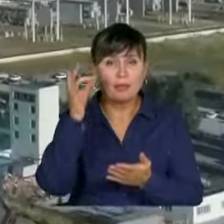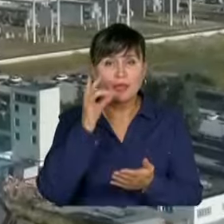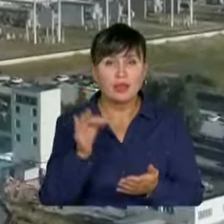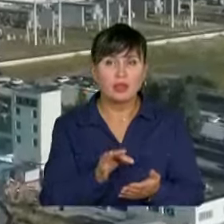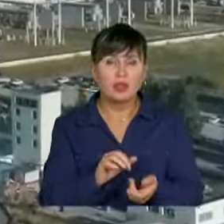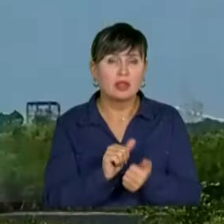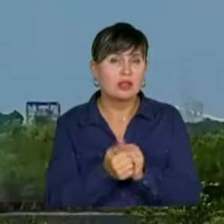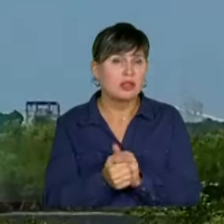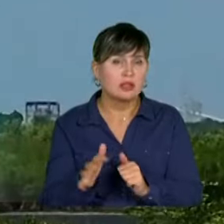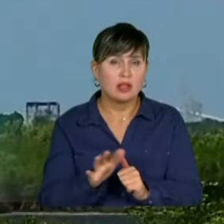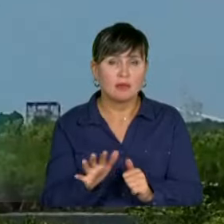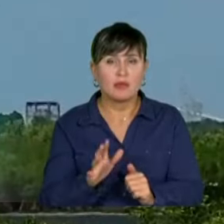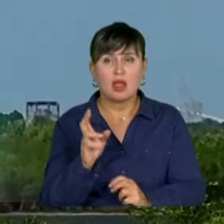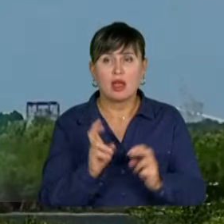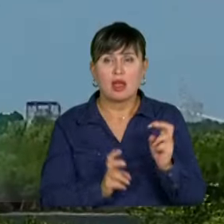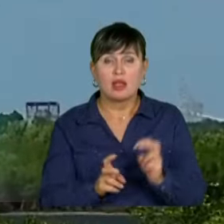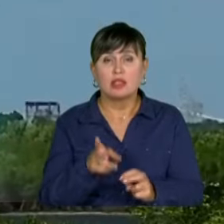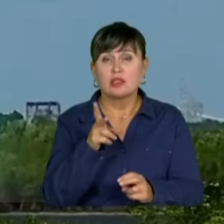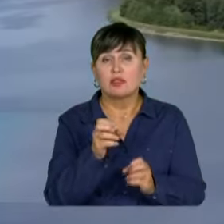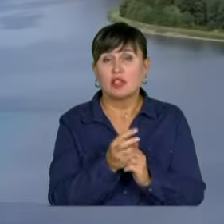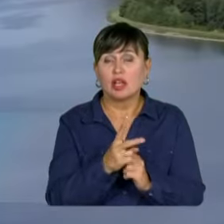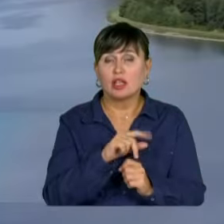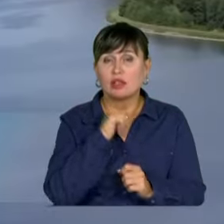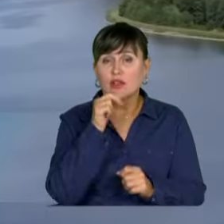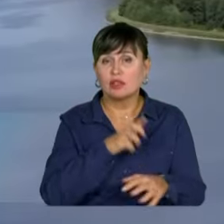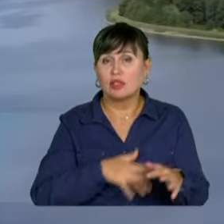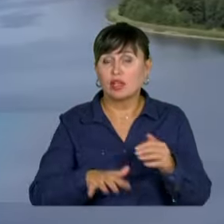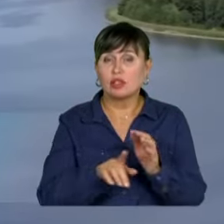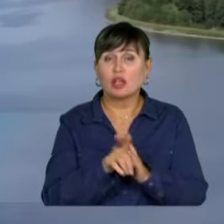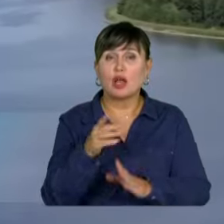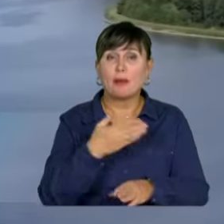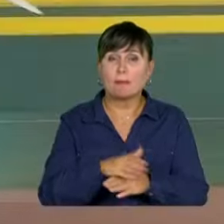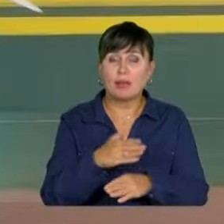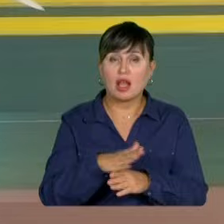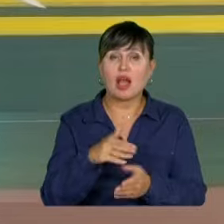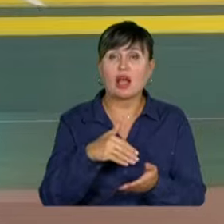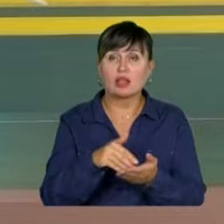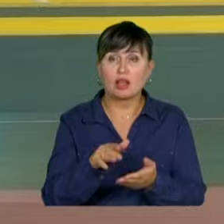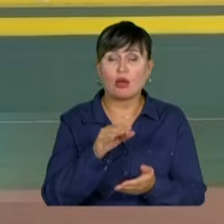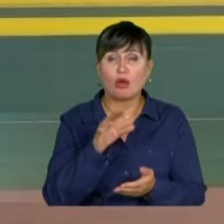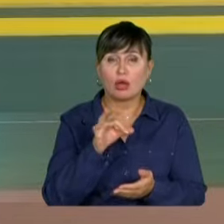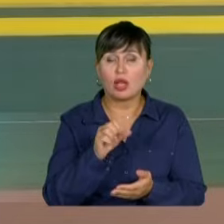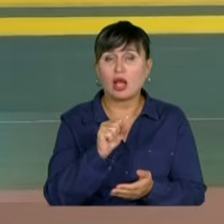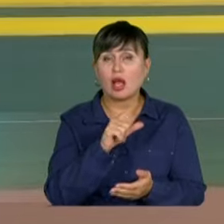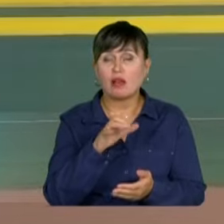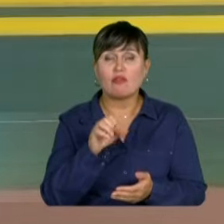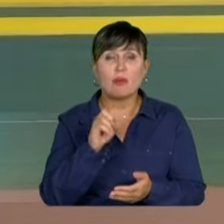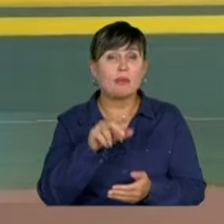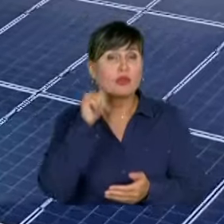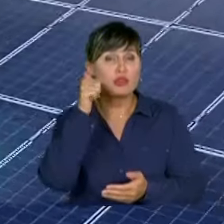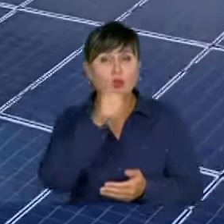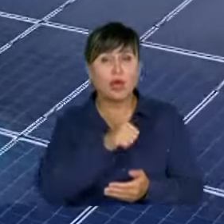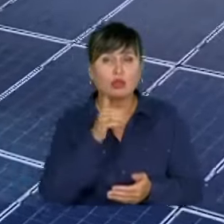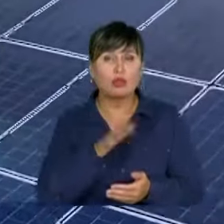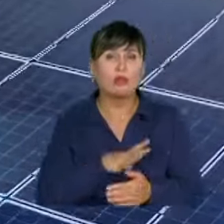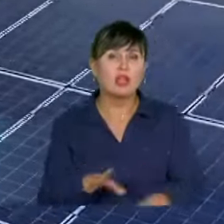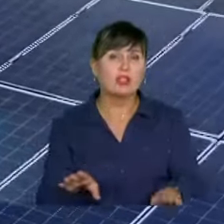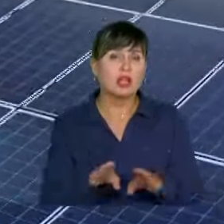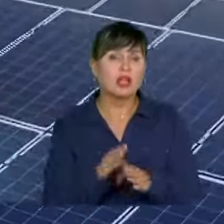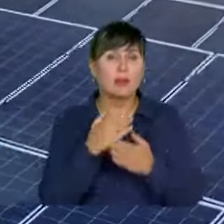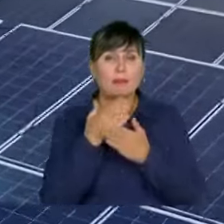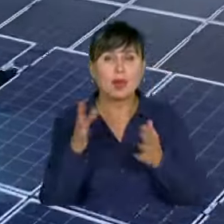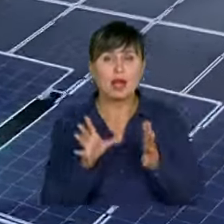заменят атомную. С 2011 года в стране начали постепенно отказываться от АЭС. В апреле прошлого года была закрыта последняя